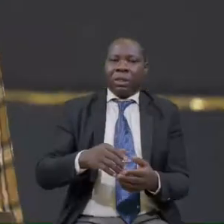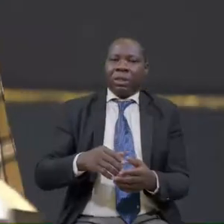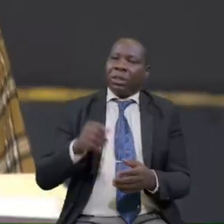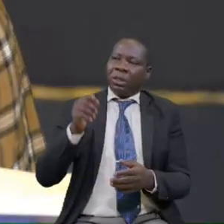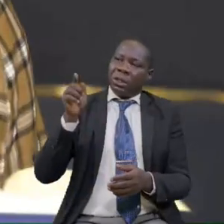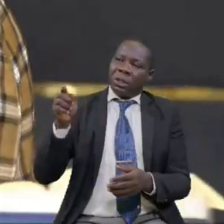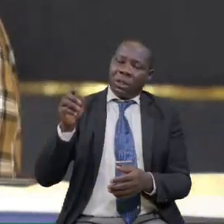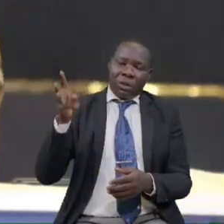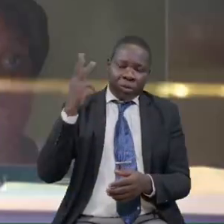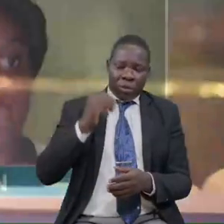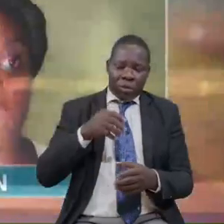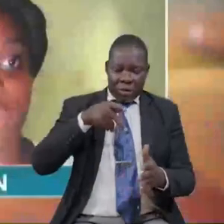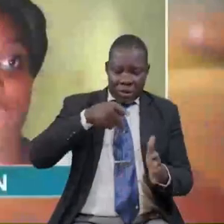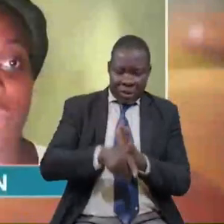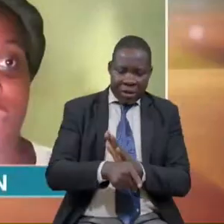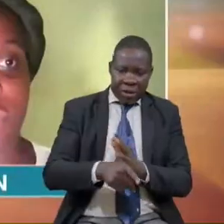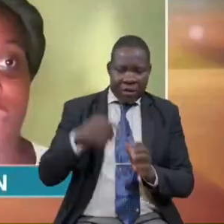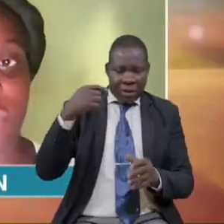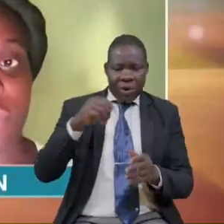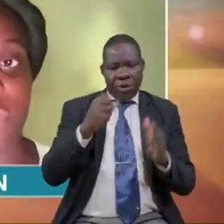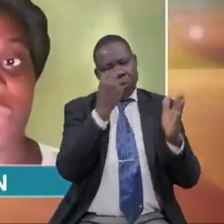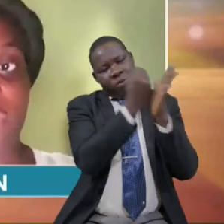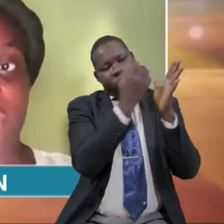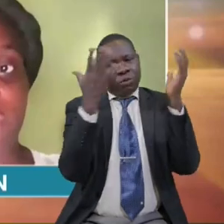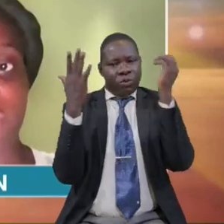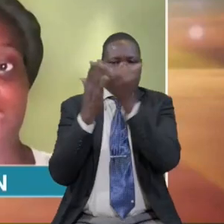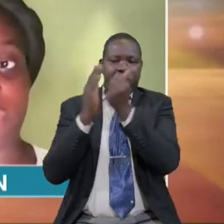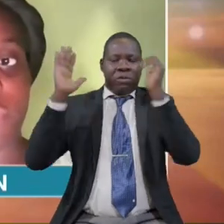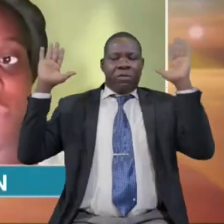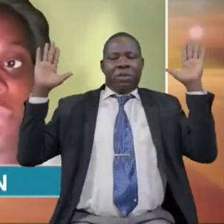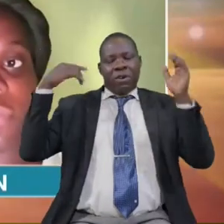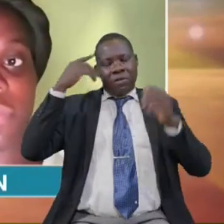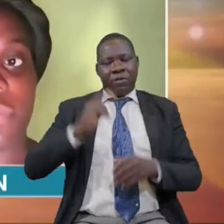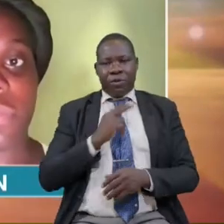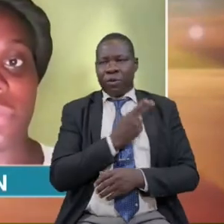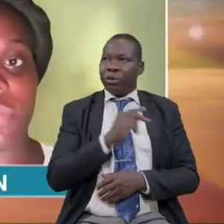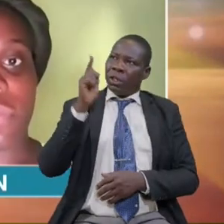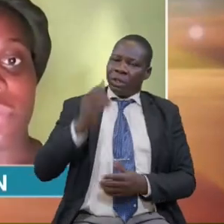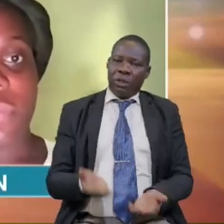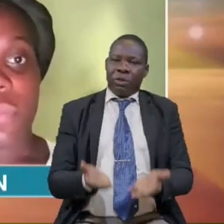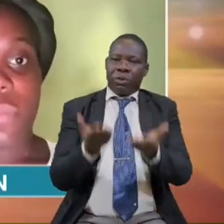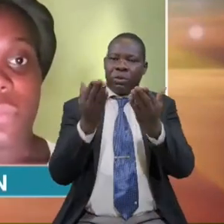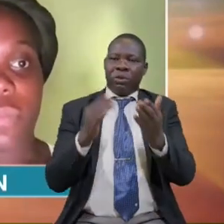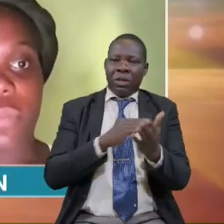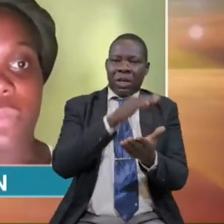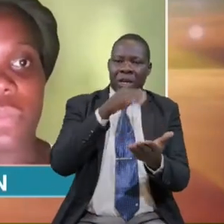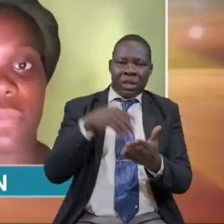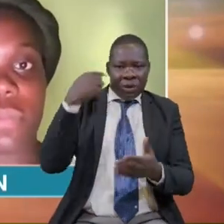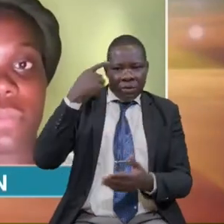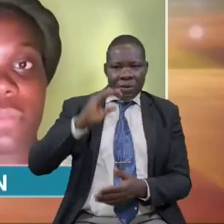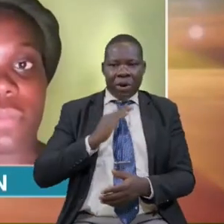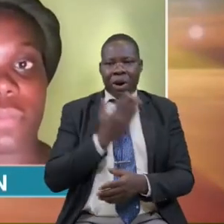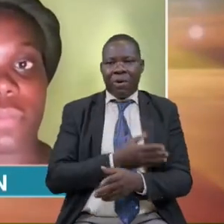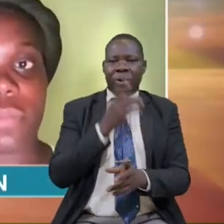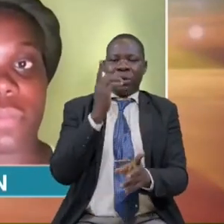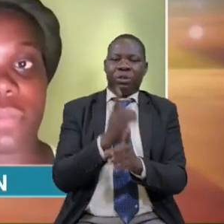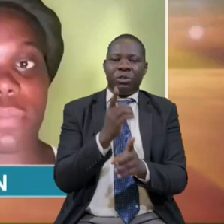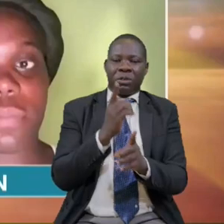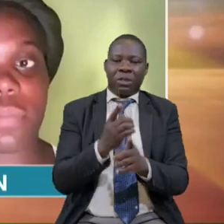Il était tué, crucifié pour nous, il est ressuscité pour notre justification. Maintenant,